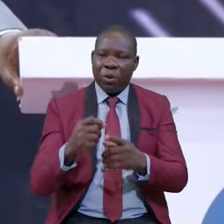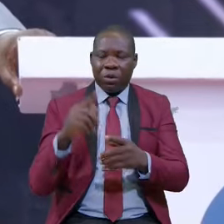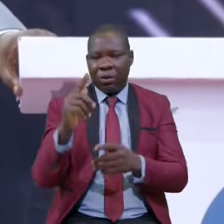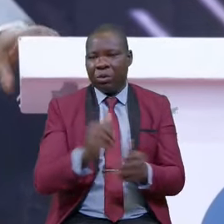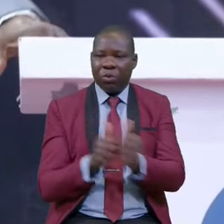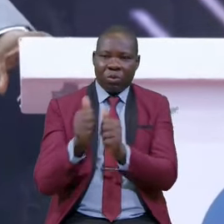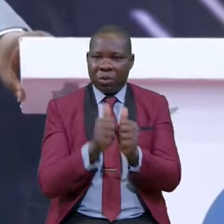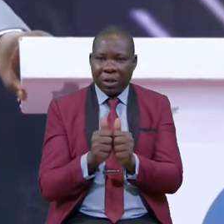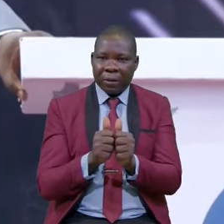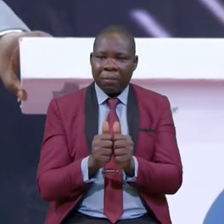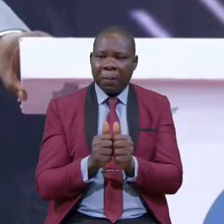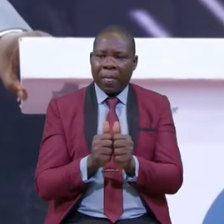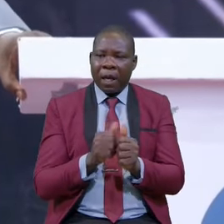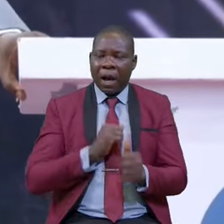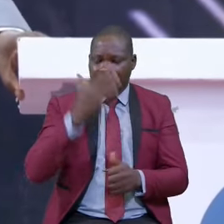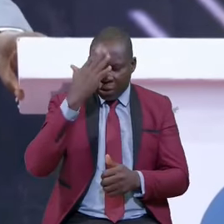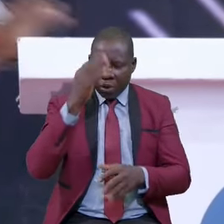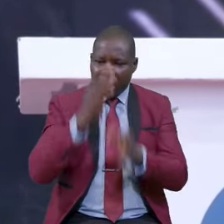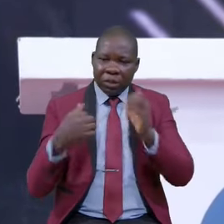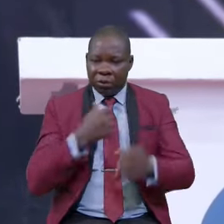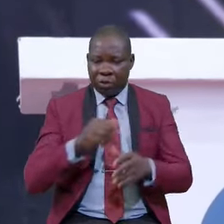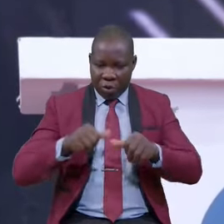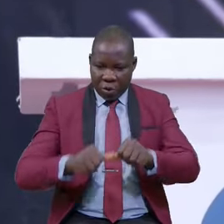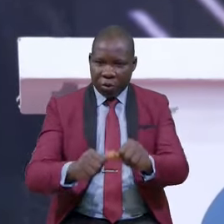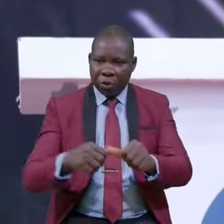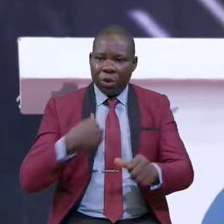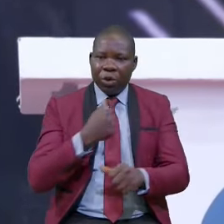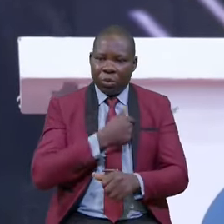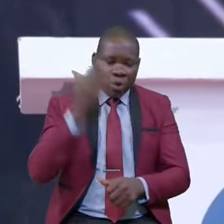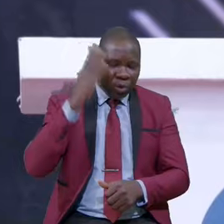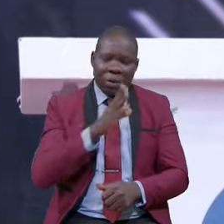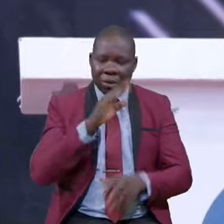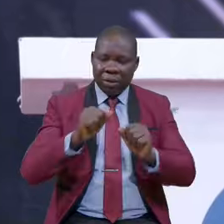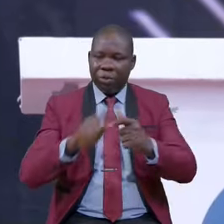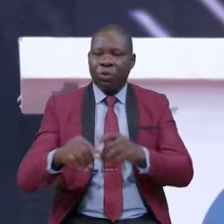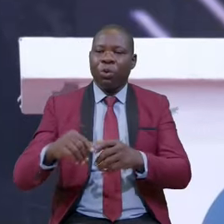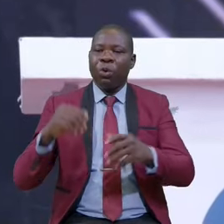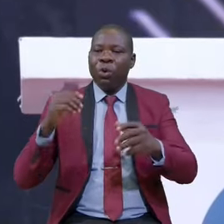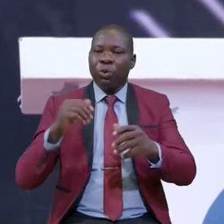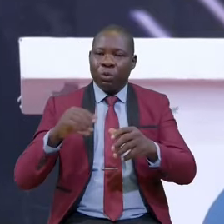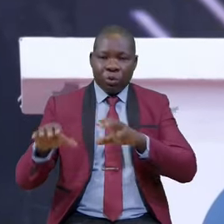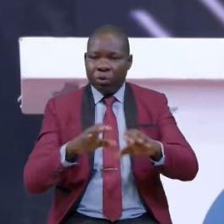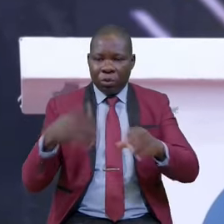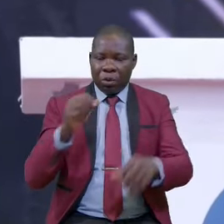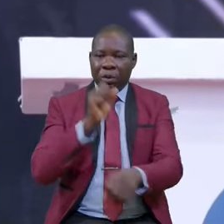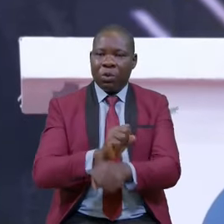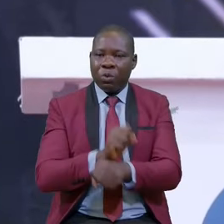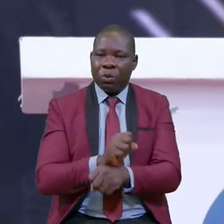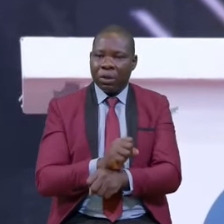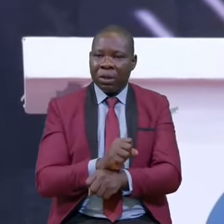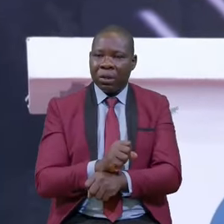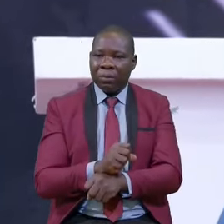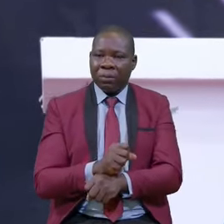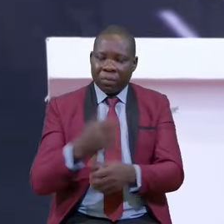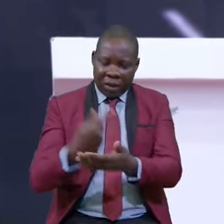monde, je pense que nous pouvons. And Ghanaians are not les Ghanéens only here. Ne sont pas seulement UK, ici. Au Royaume-Uni, les